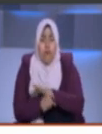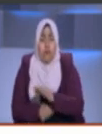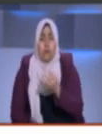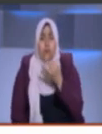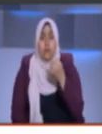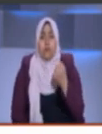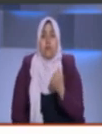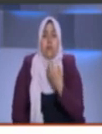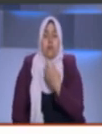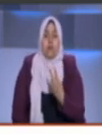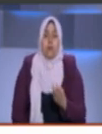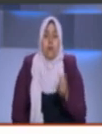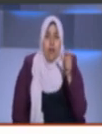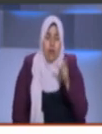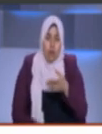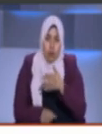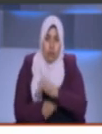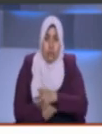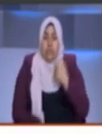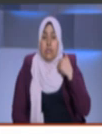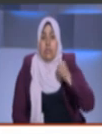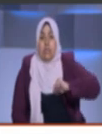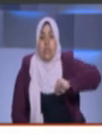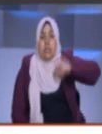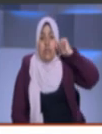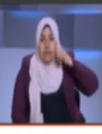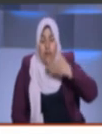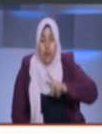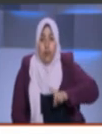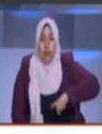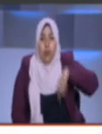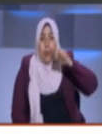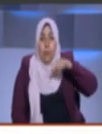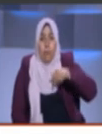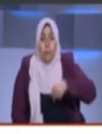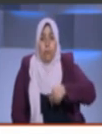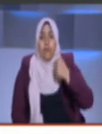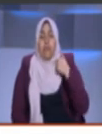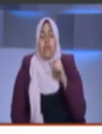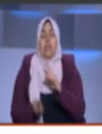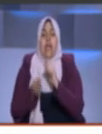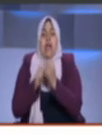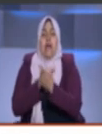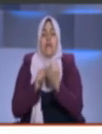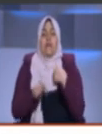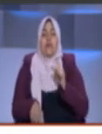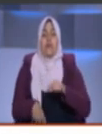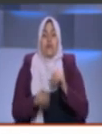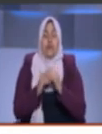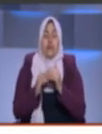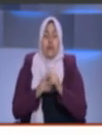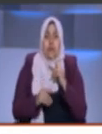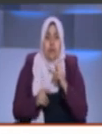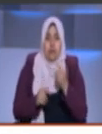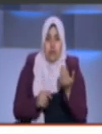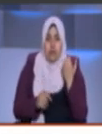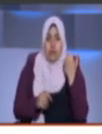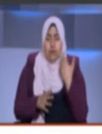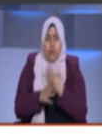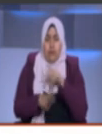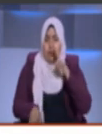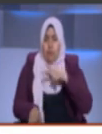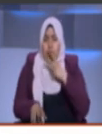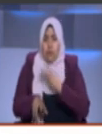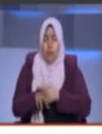873 حالة وفاة، وهذا ارتفاع اليوم بخلاف اليومين السابقين. كانت بريطانيا شهدت انخفاضا